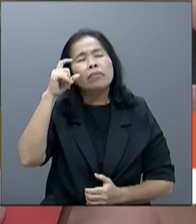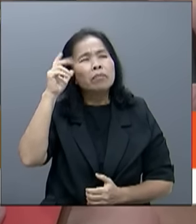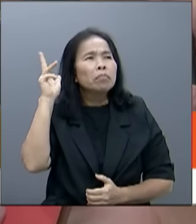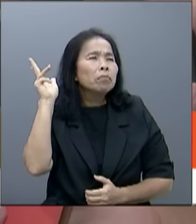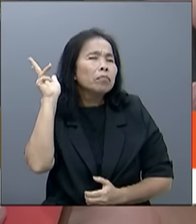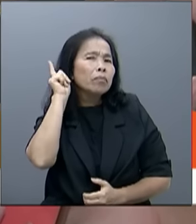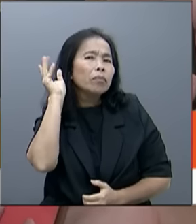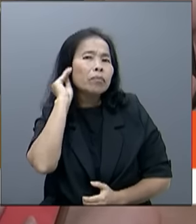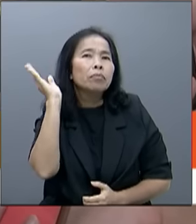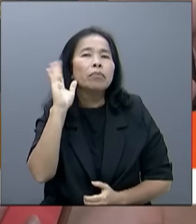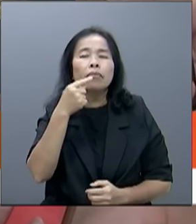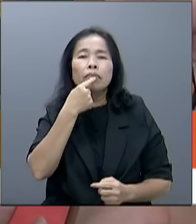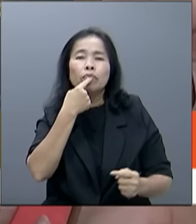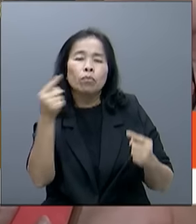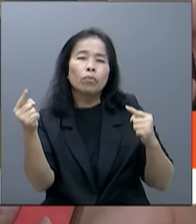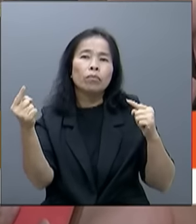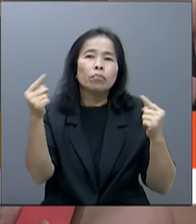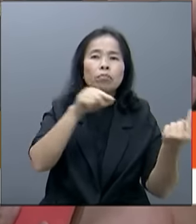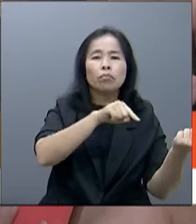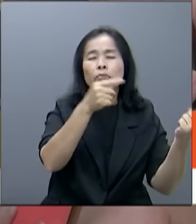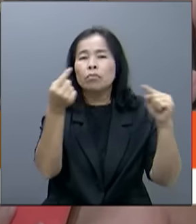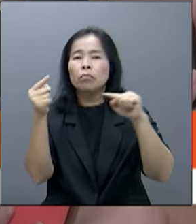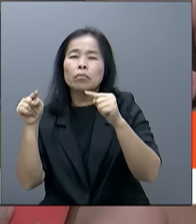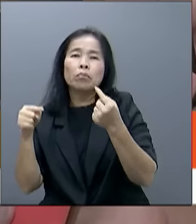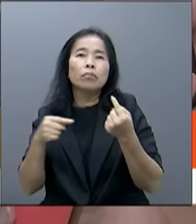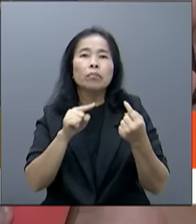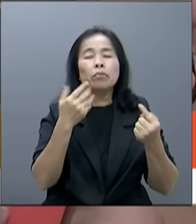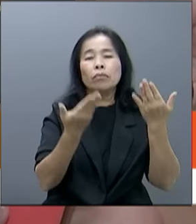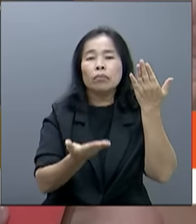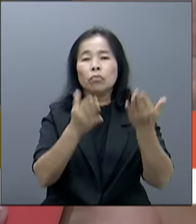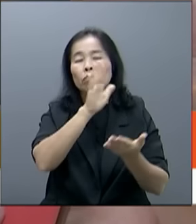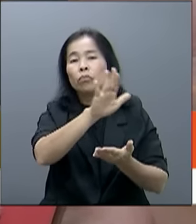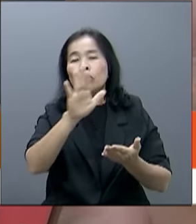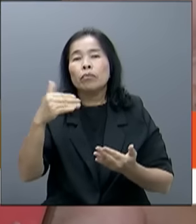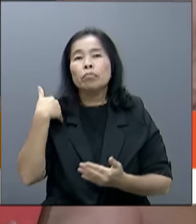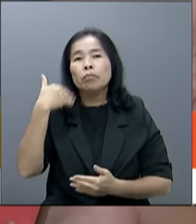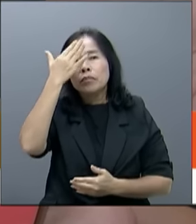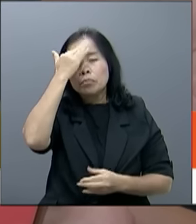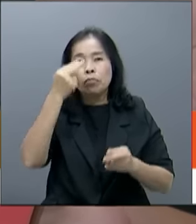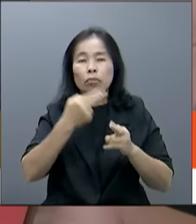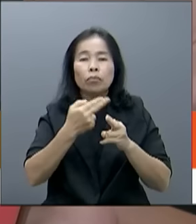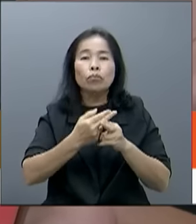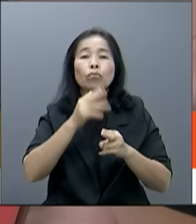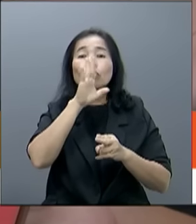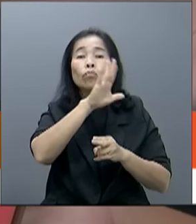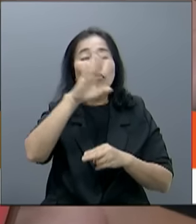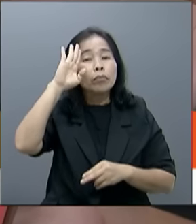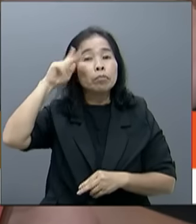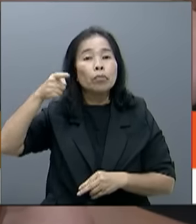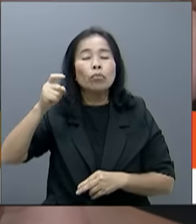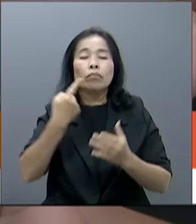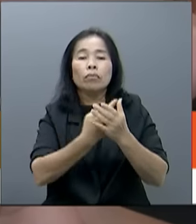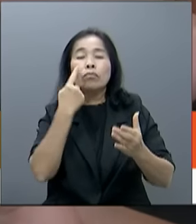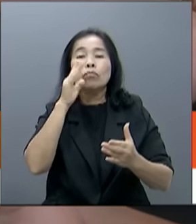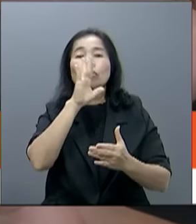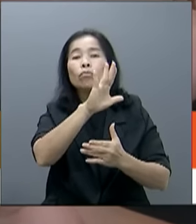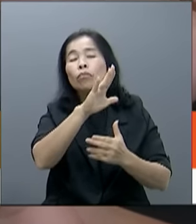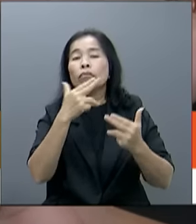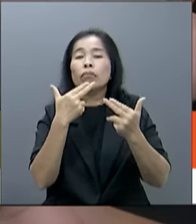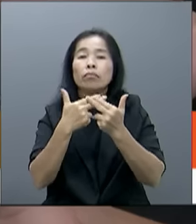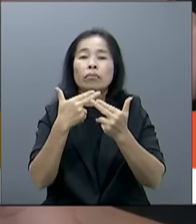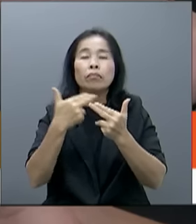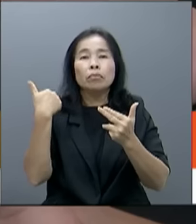ดไปพูดกันมาเท่านั้นเองบางคนอาจจะพูดบางคนอาจจะคิดเพราะว่าชื่อท่านยังเป็นแคนดิเดตของนายกรัฐมนตรีอยู่จะ